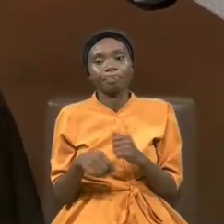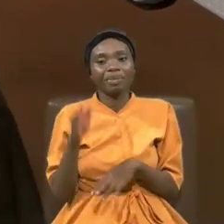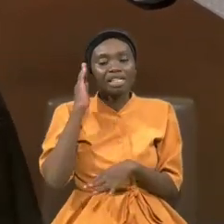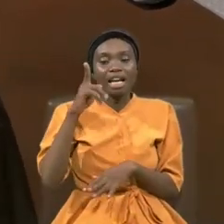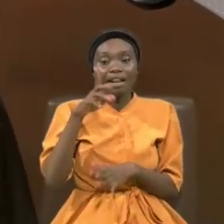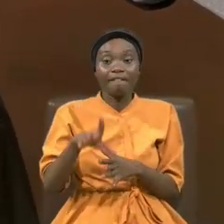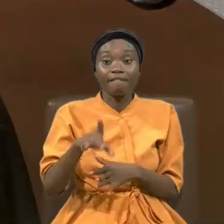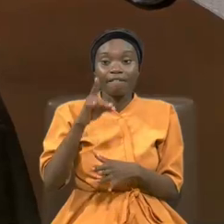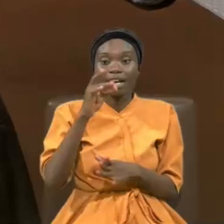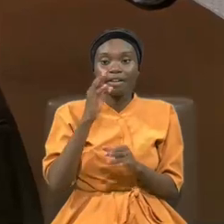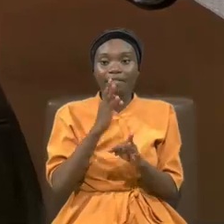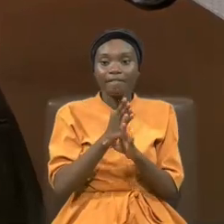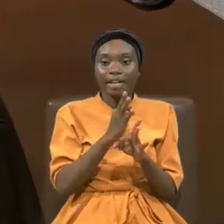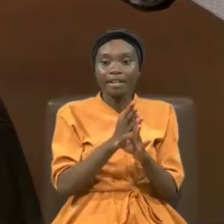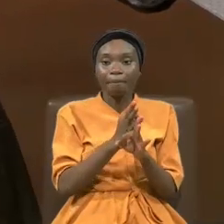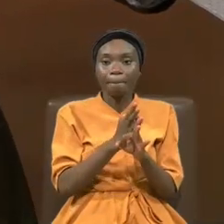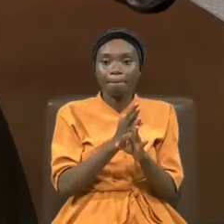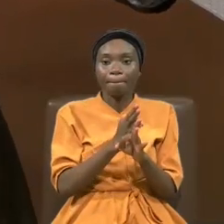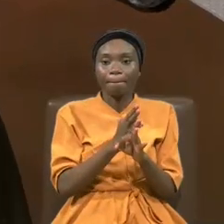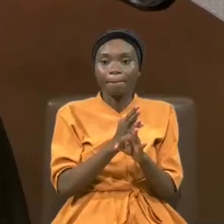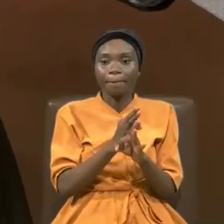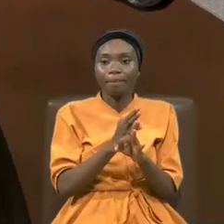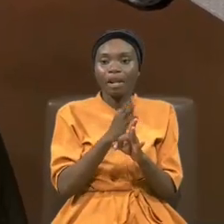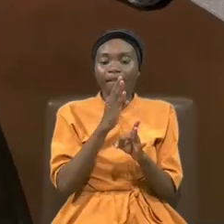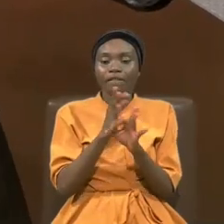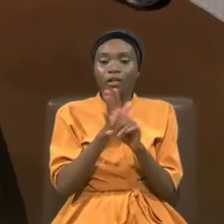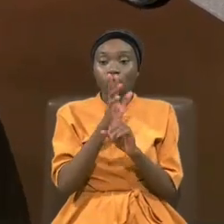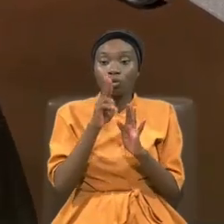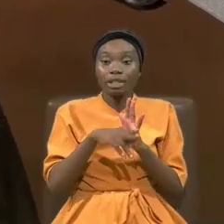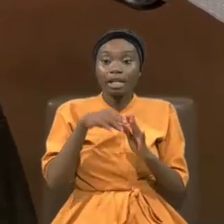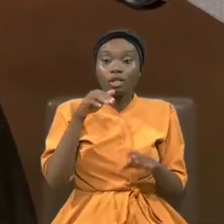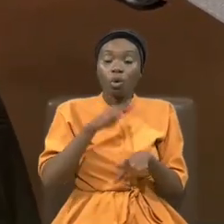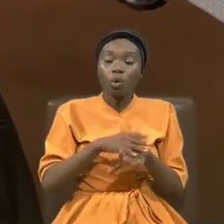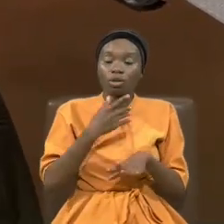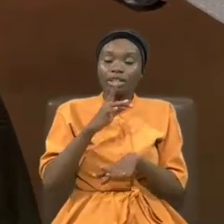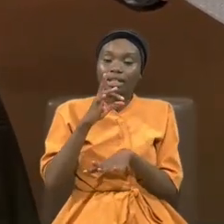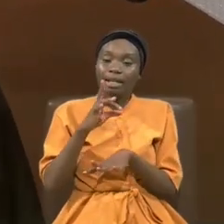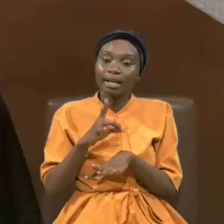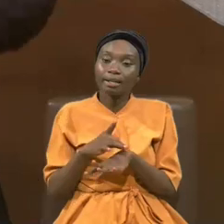viendra, trouvera-t-il la foi, la fidélité sur la terre?